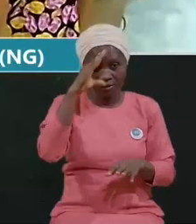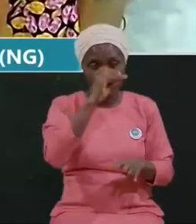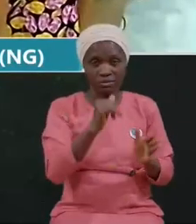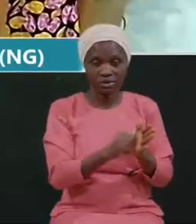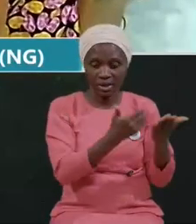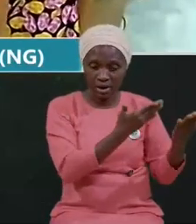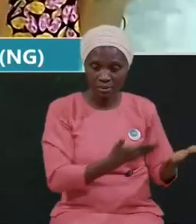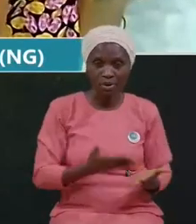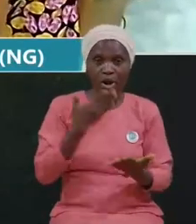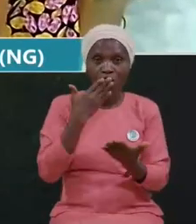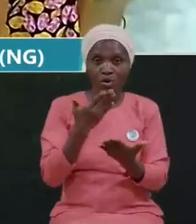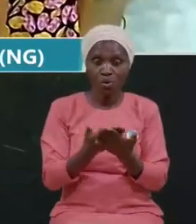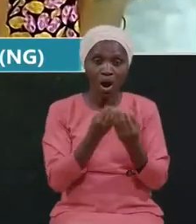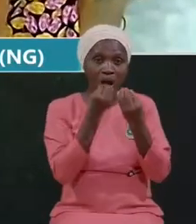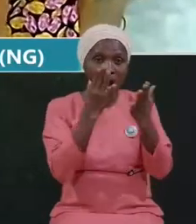paix.